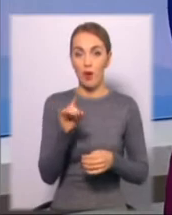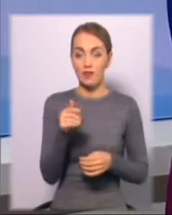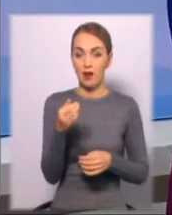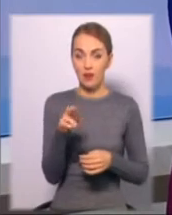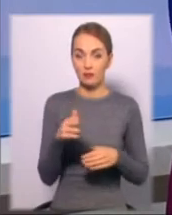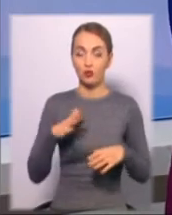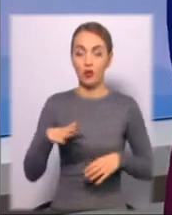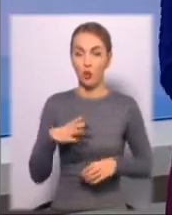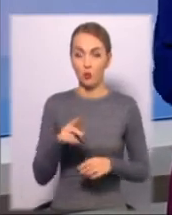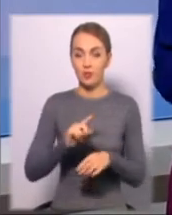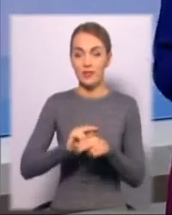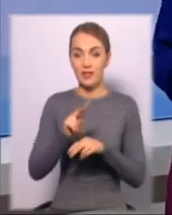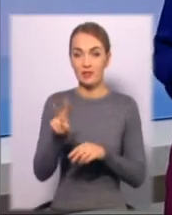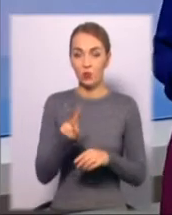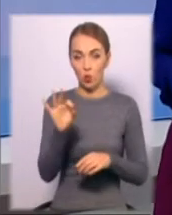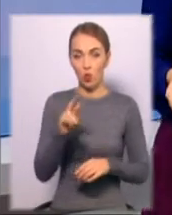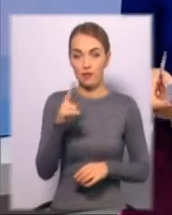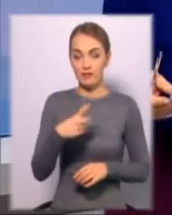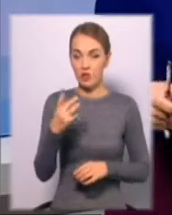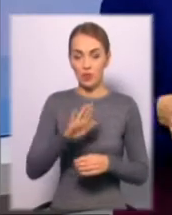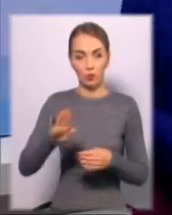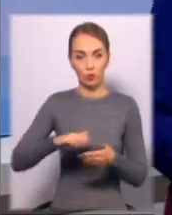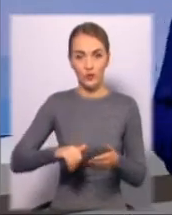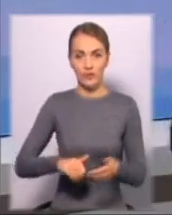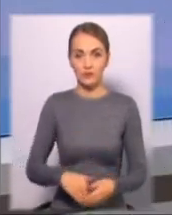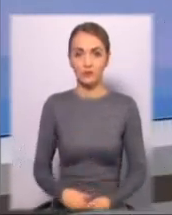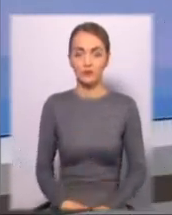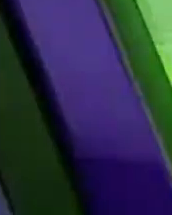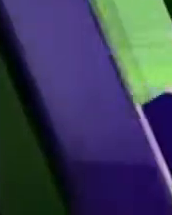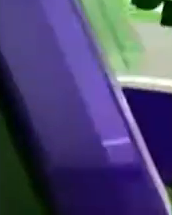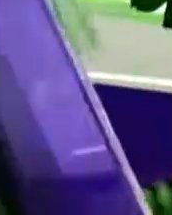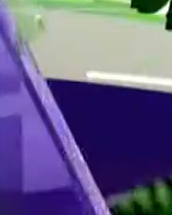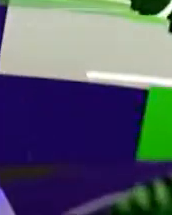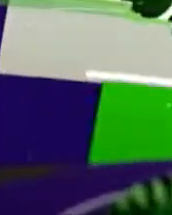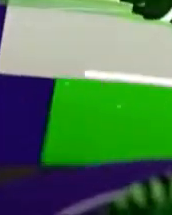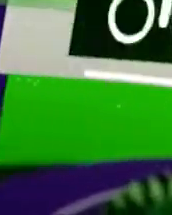на вас чекатиму за 2 години, о 21-й не пропустіть.